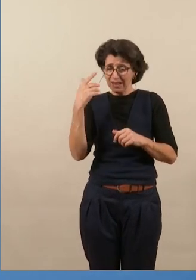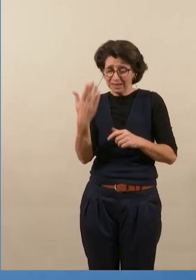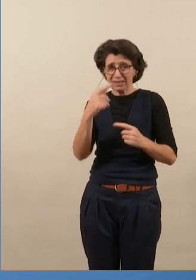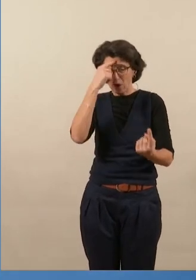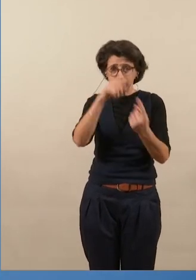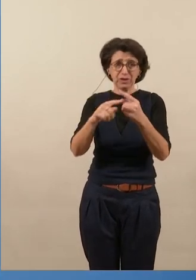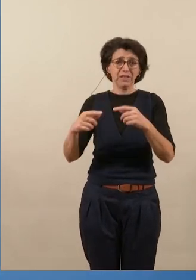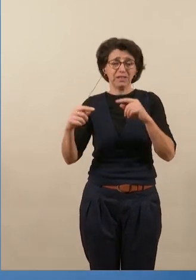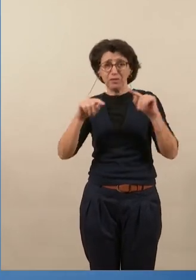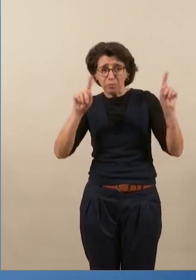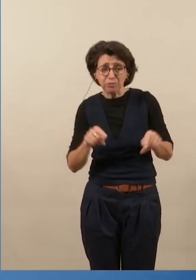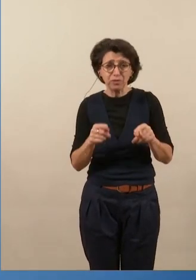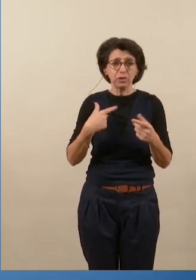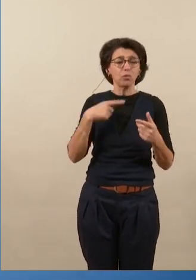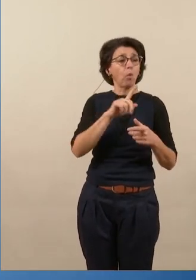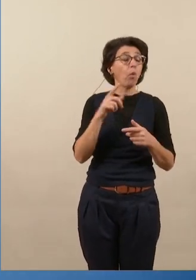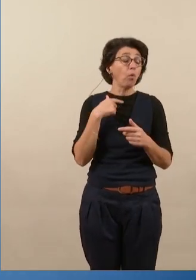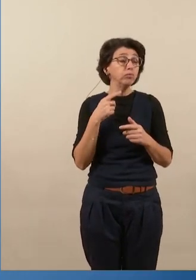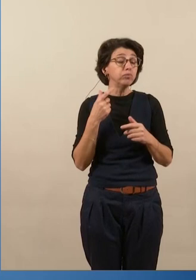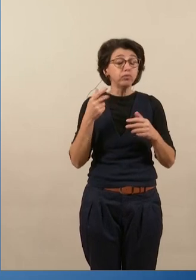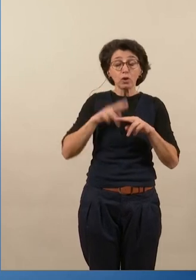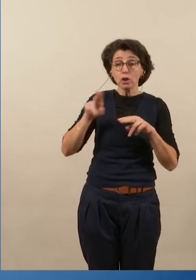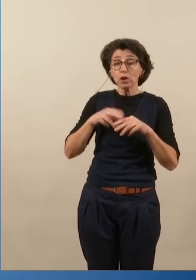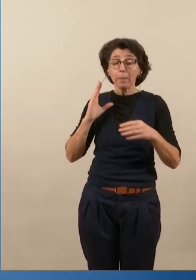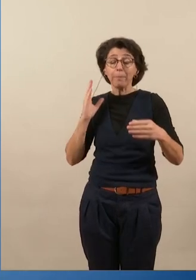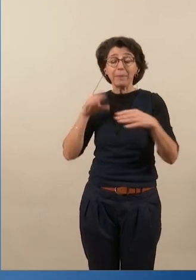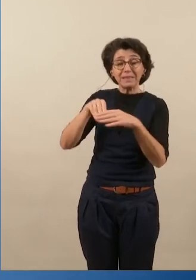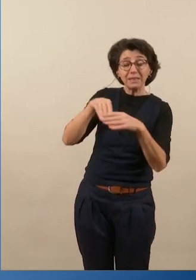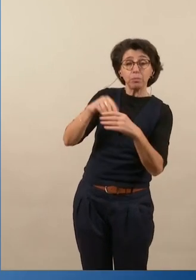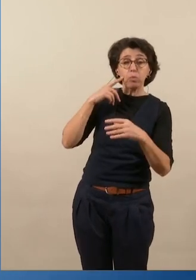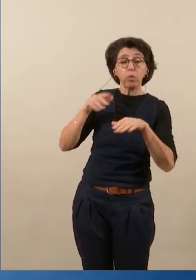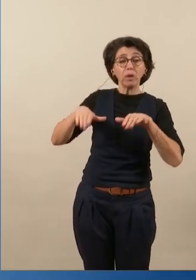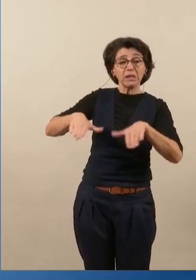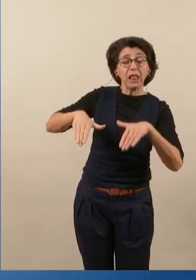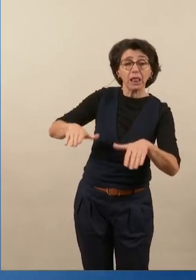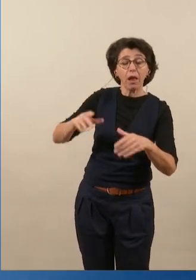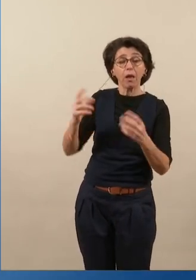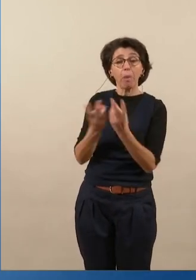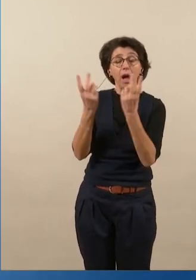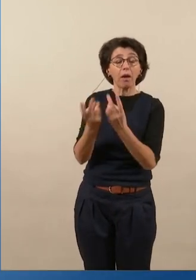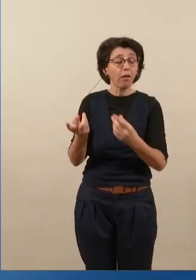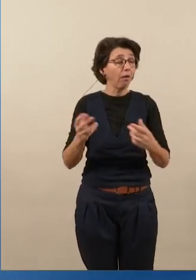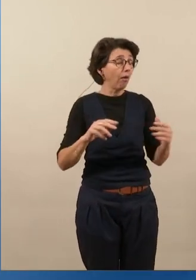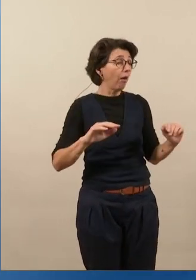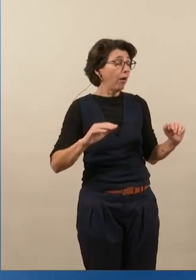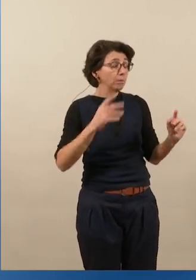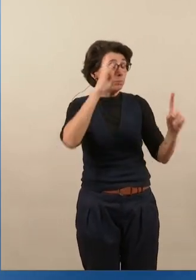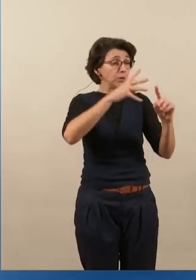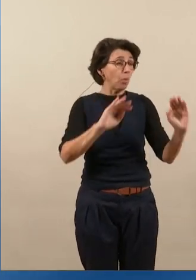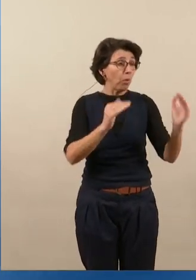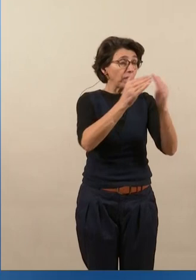participatif pour créer un skate park de formation vélo de mission montagne vous ne créez pas de ples en